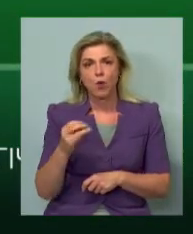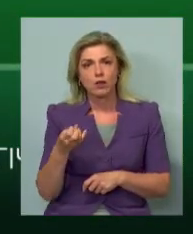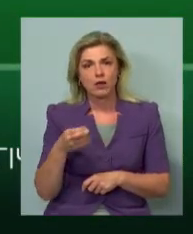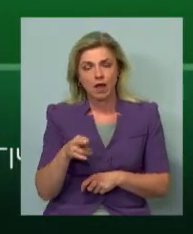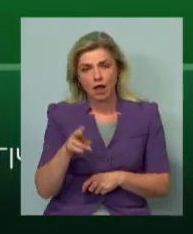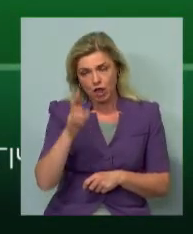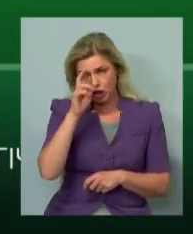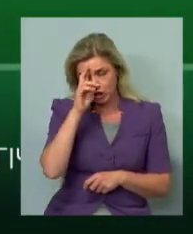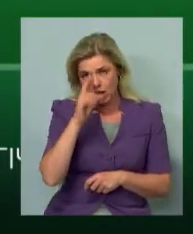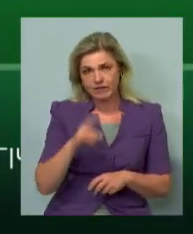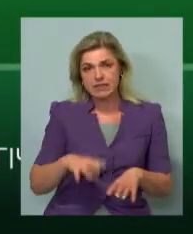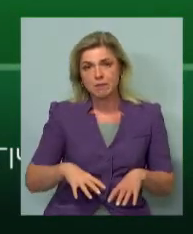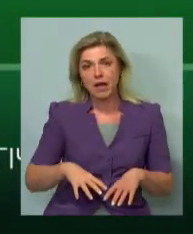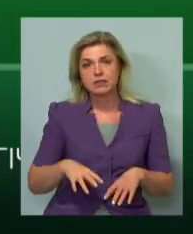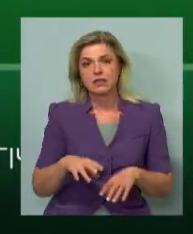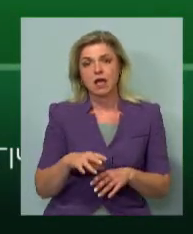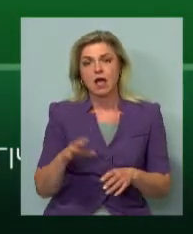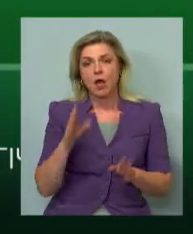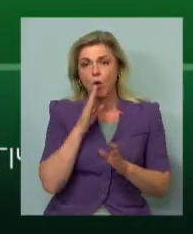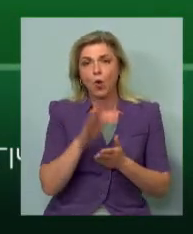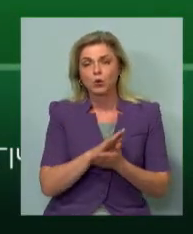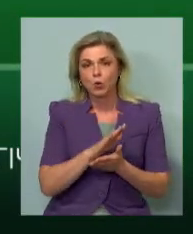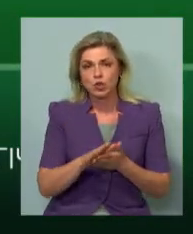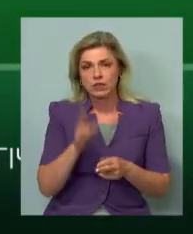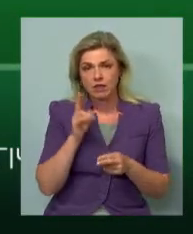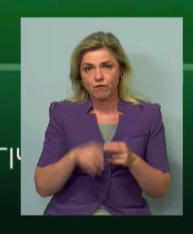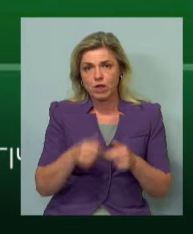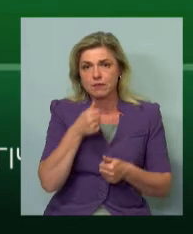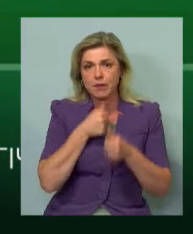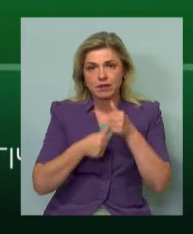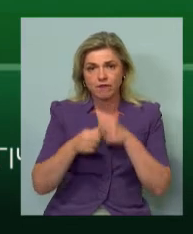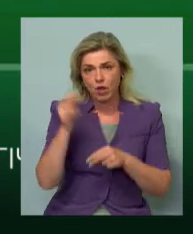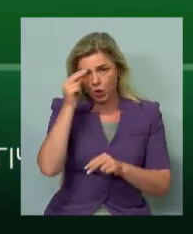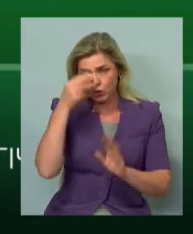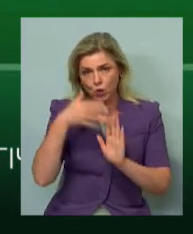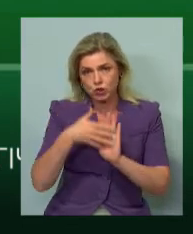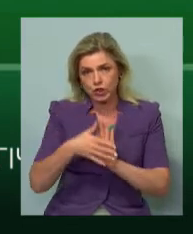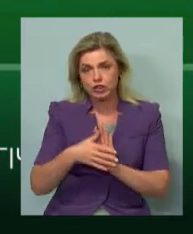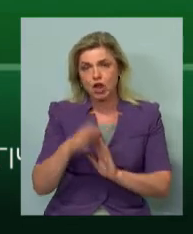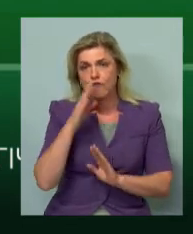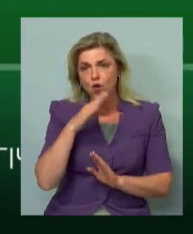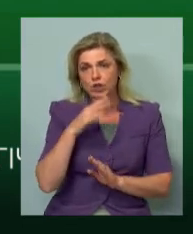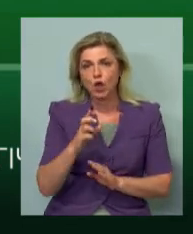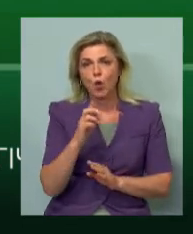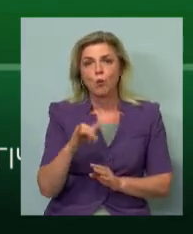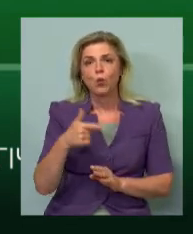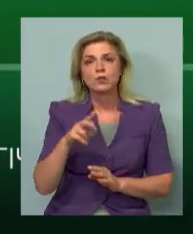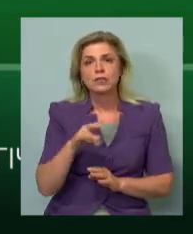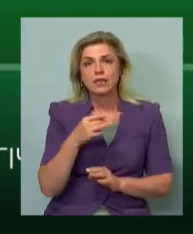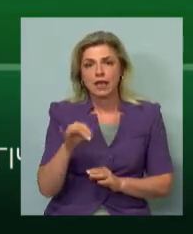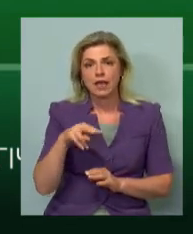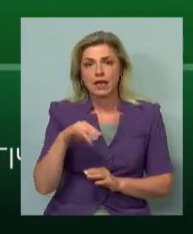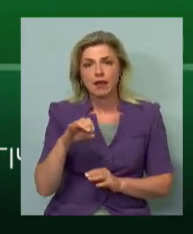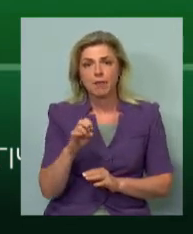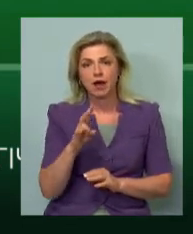екологічна інспекція у Миколаївській області завершена інструментальне лабораторні дослідження проб води Буського лиману, відібраних в районі